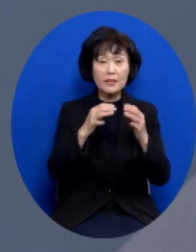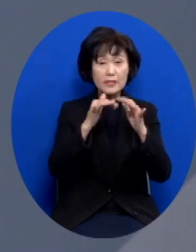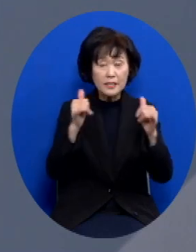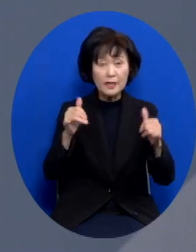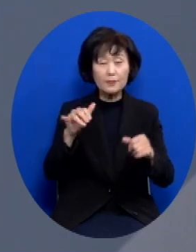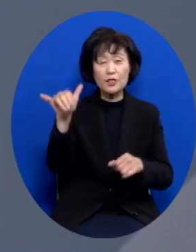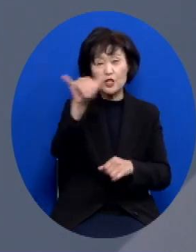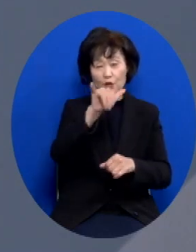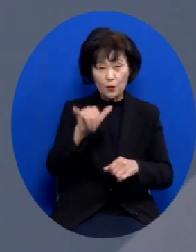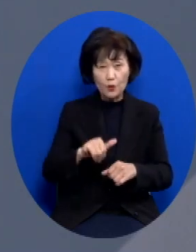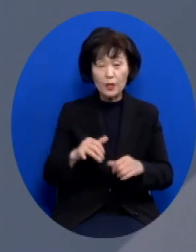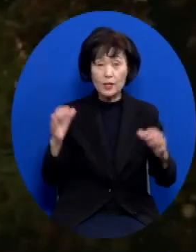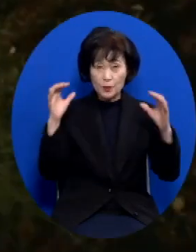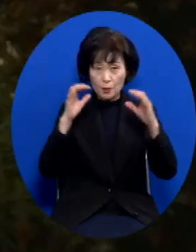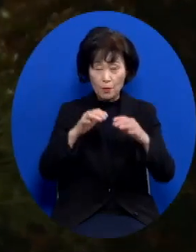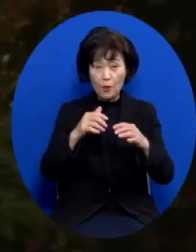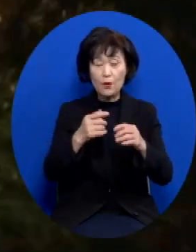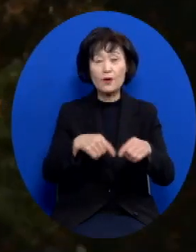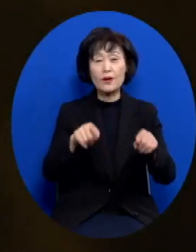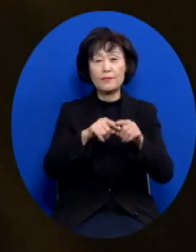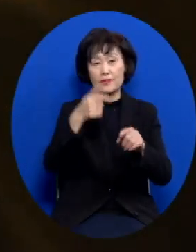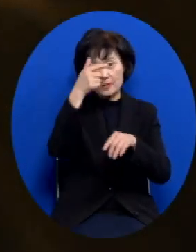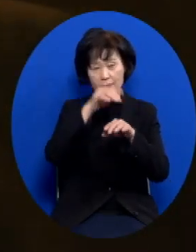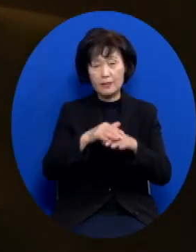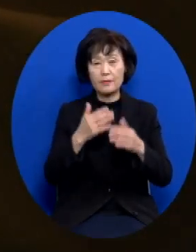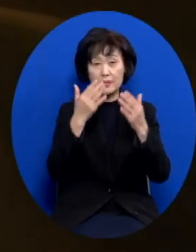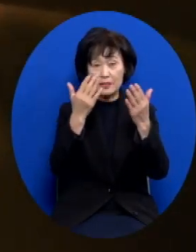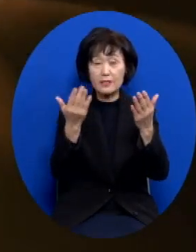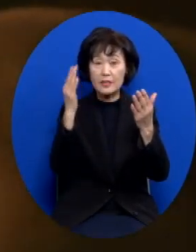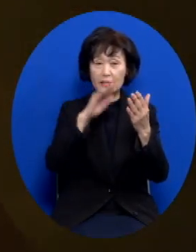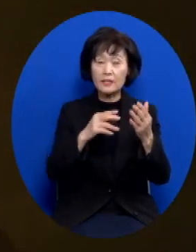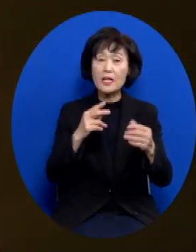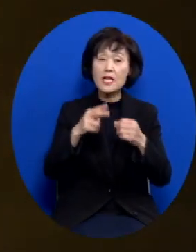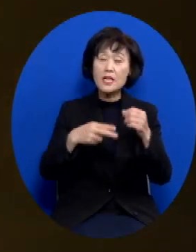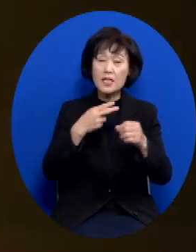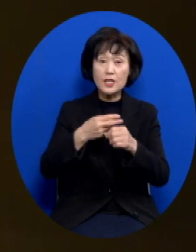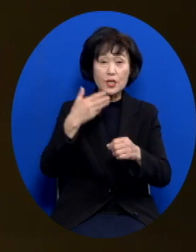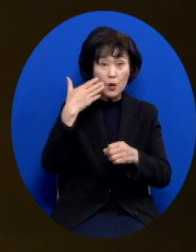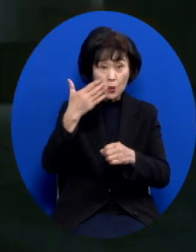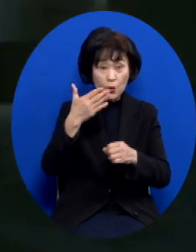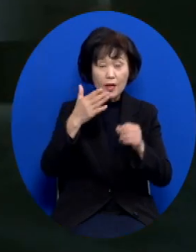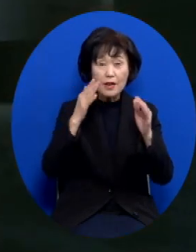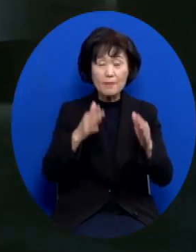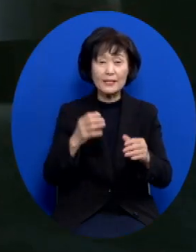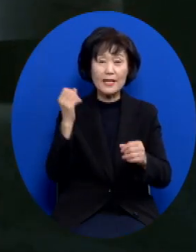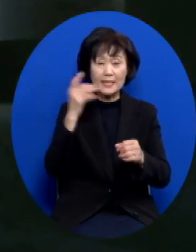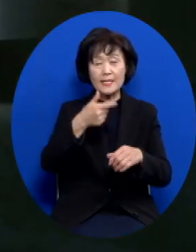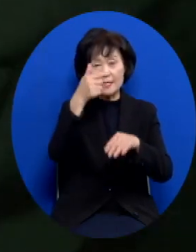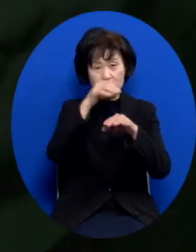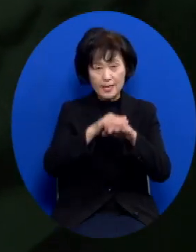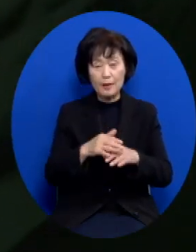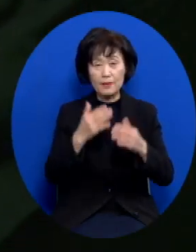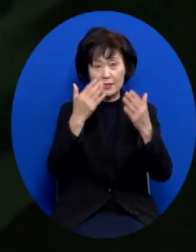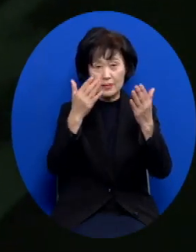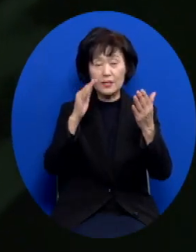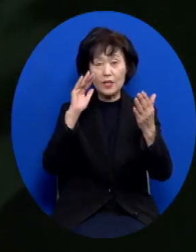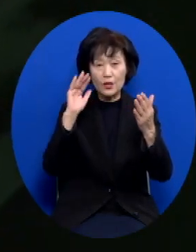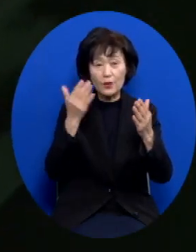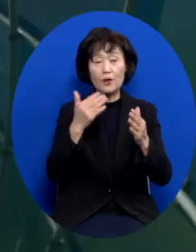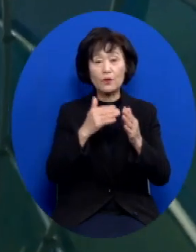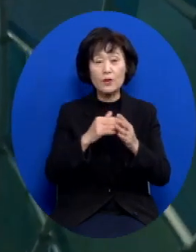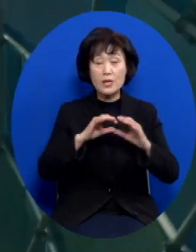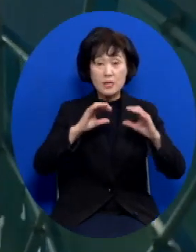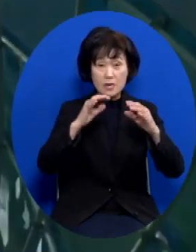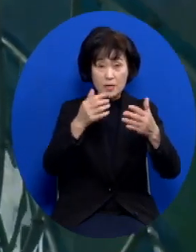전국에서 오셔서 함께 예배했었는데요. 저희가 2년 9개월 만에 집회가 재개되는 거거든요. 그래서 재개를 위해서